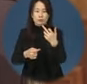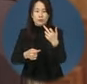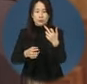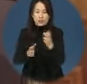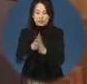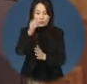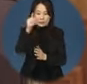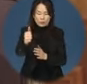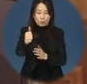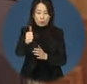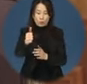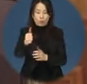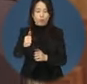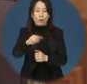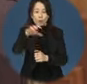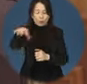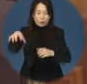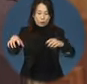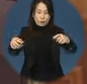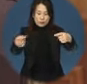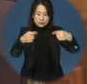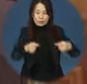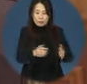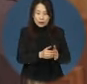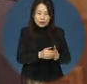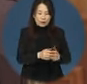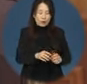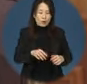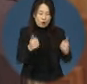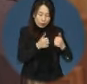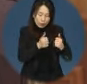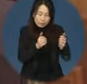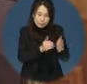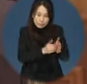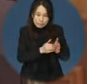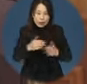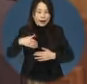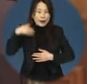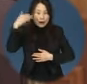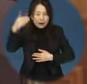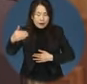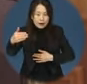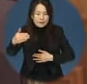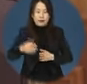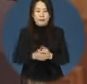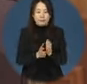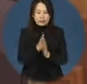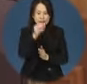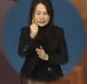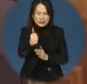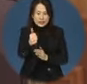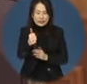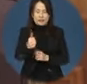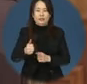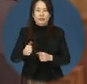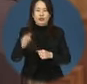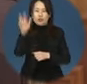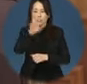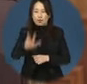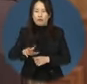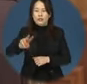의사분들이 또 참여하고 이외에 이 회의를 끝나고 나면 이 시정 더 이사 분들이 전국의 206